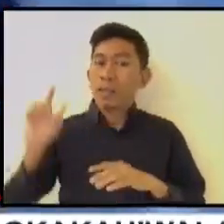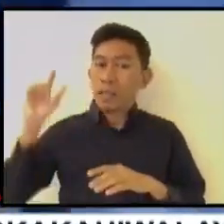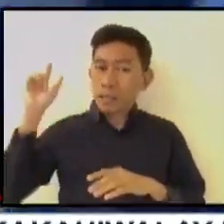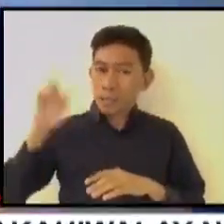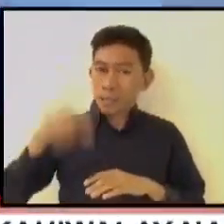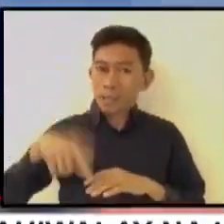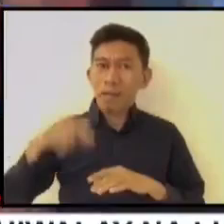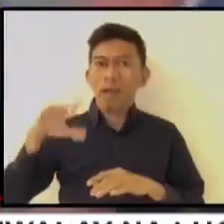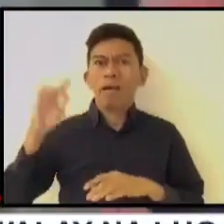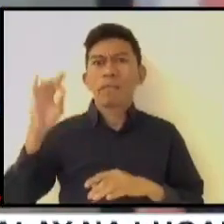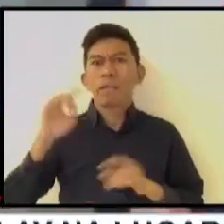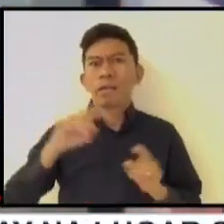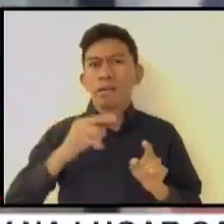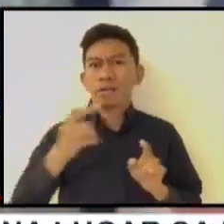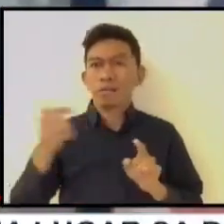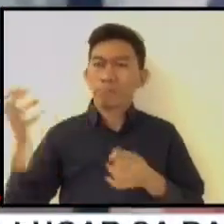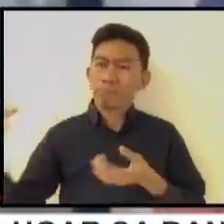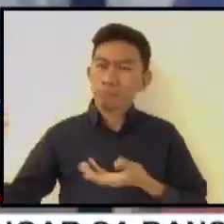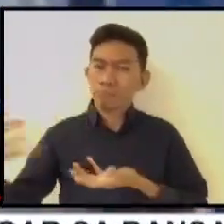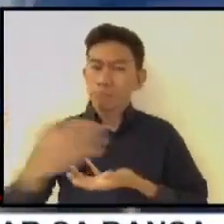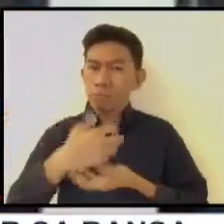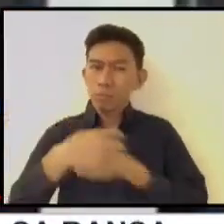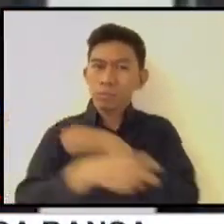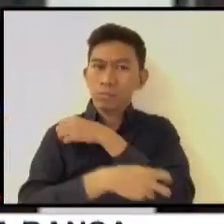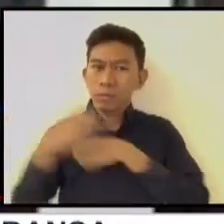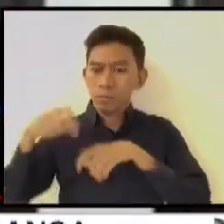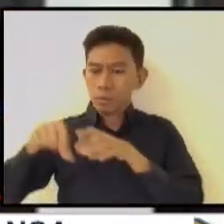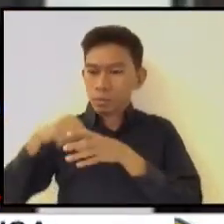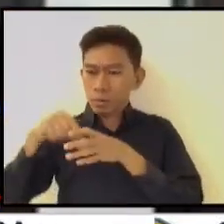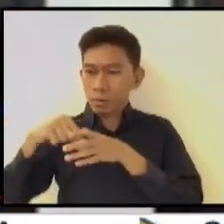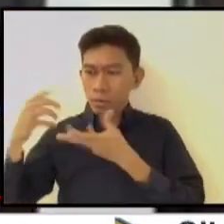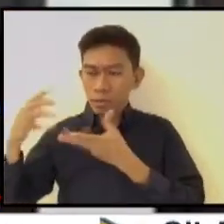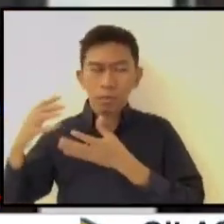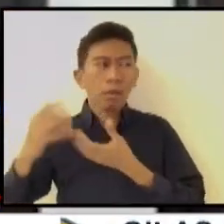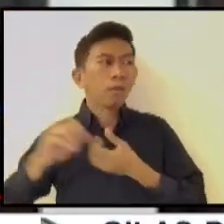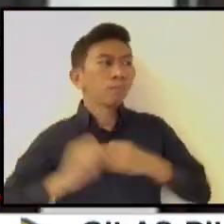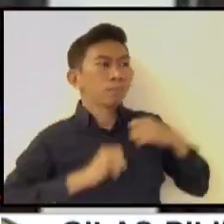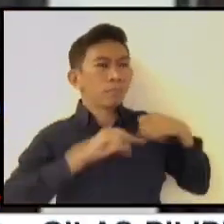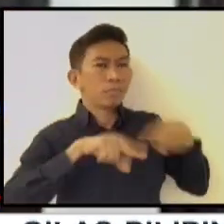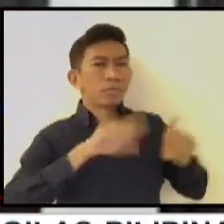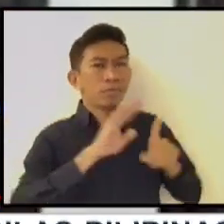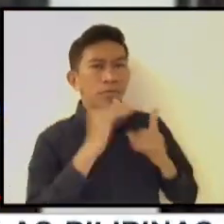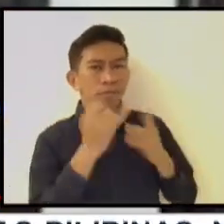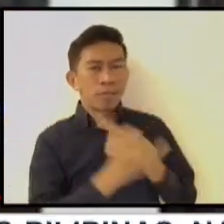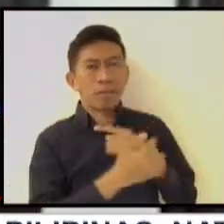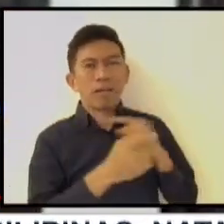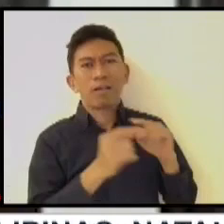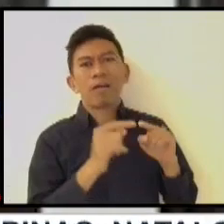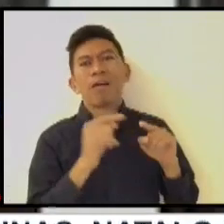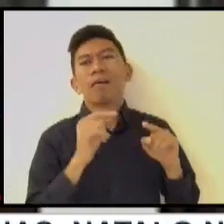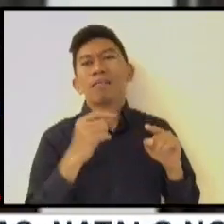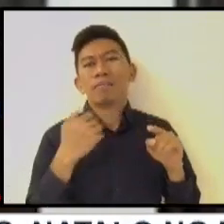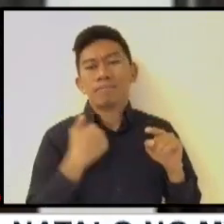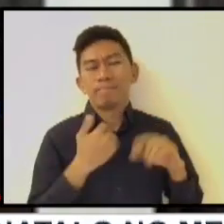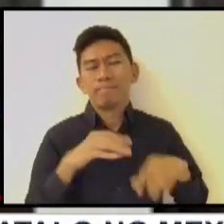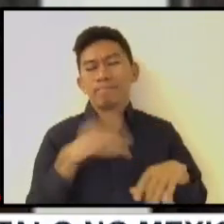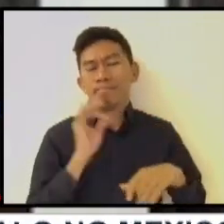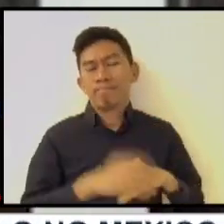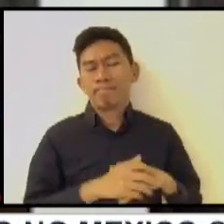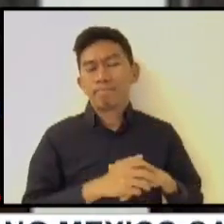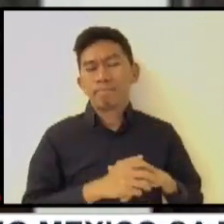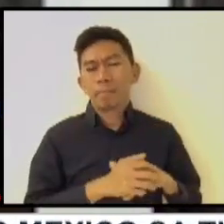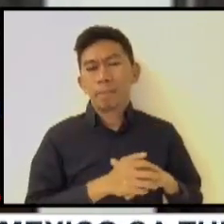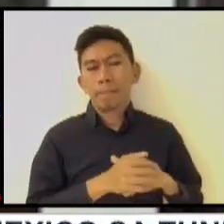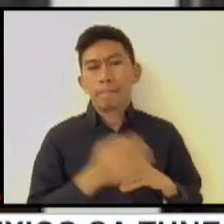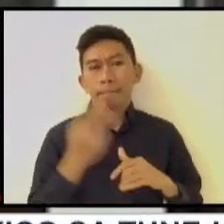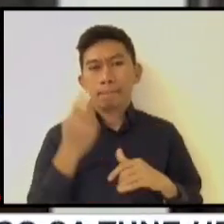rin ito ng sospek sa mga karatig barangay. Base na rin dun sa tulong ng witness, sa